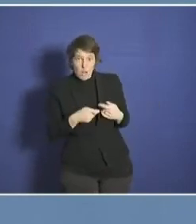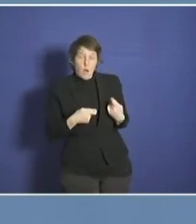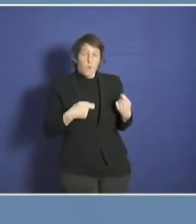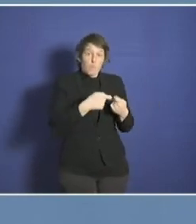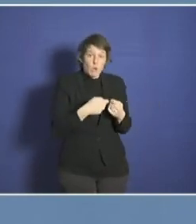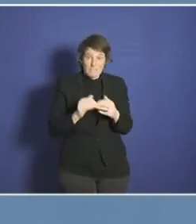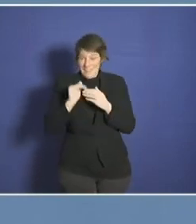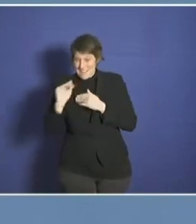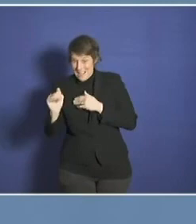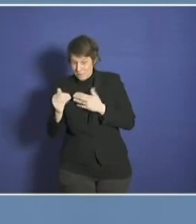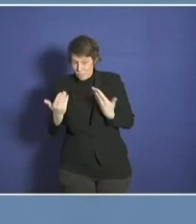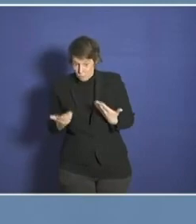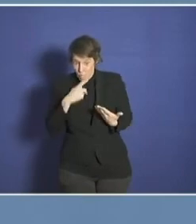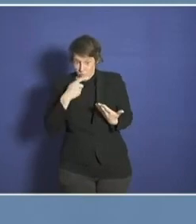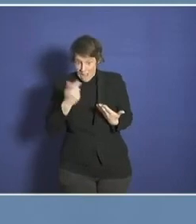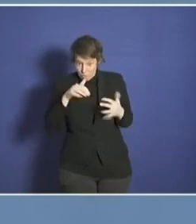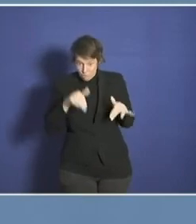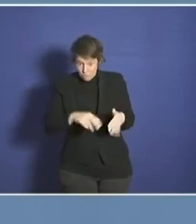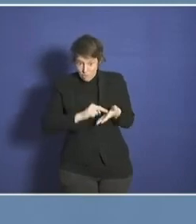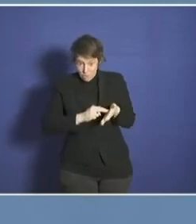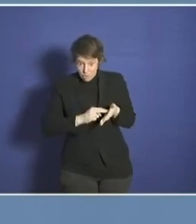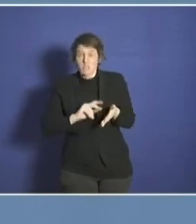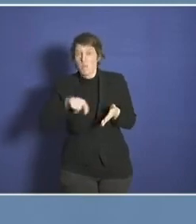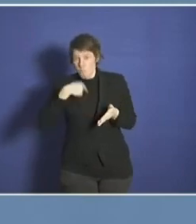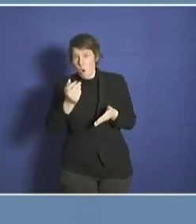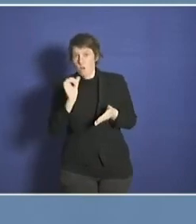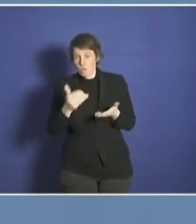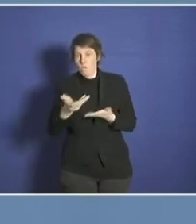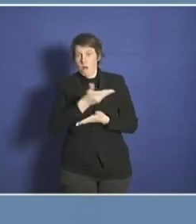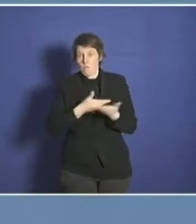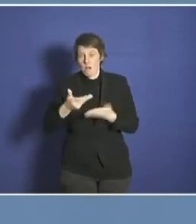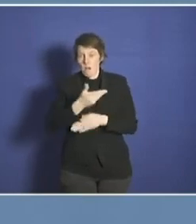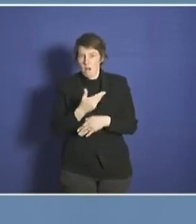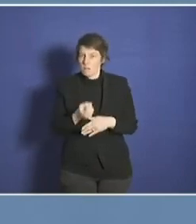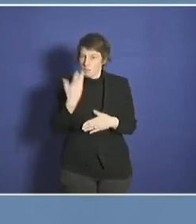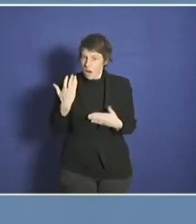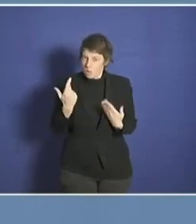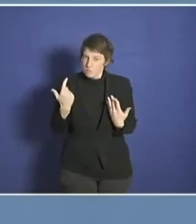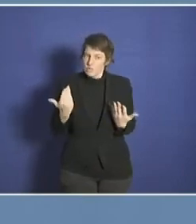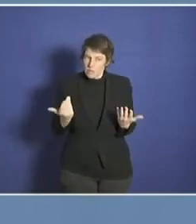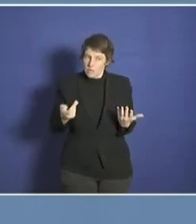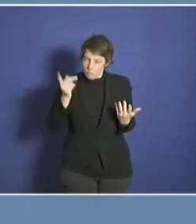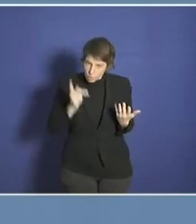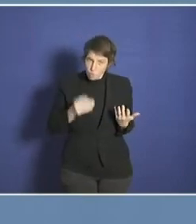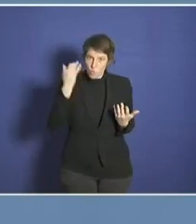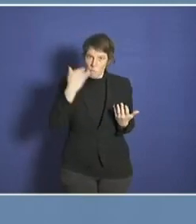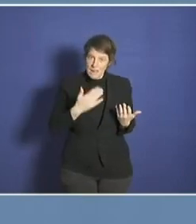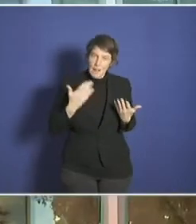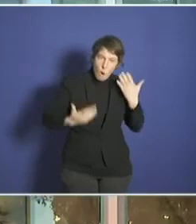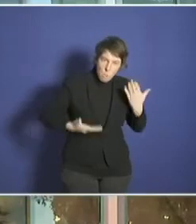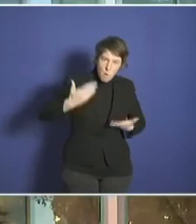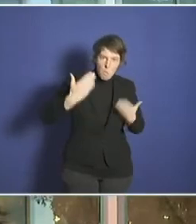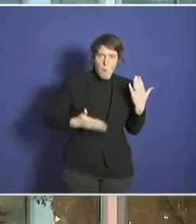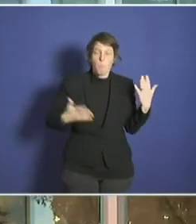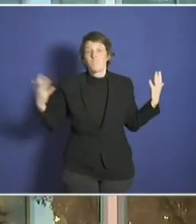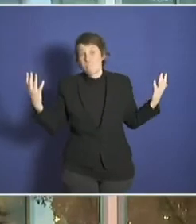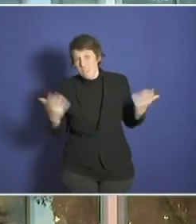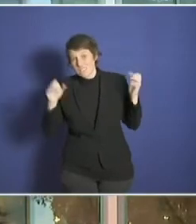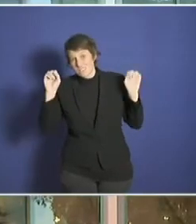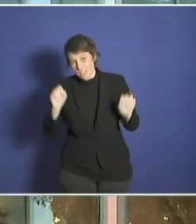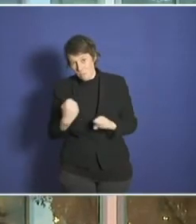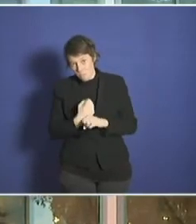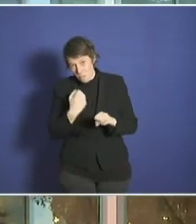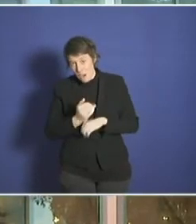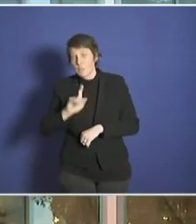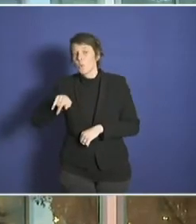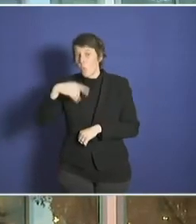zum Anlass zu nehmen, um morgen noch einmal zu beraten, ob man und wenn ja, was man mehr tun kann, um zu verhindern, dass